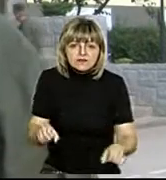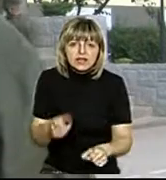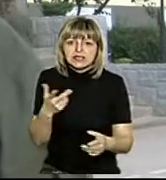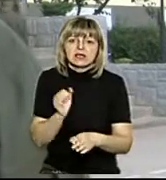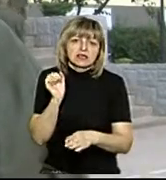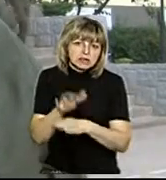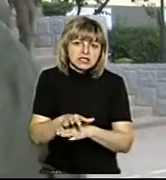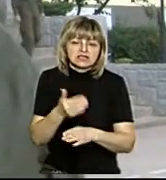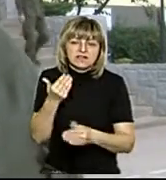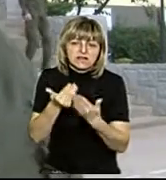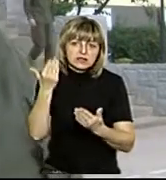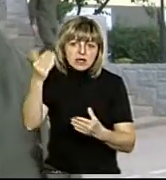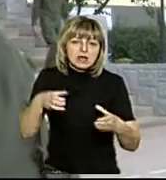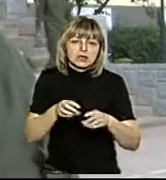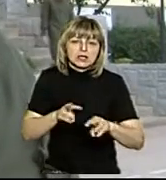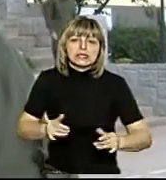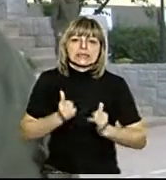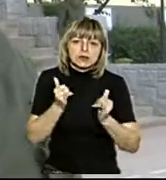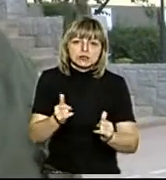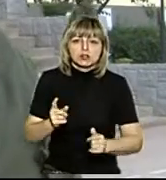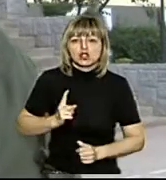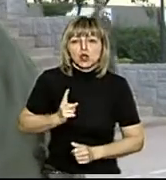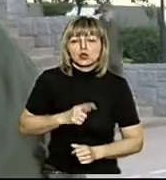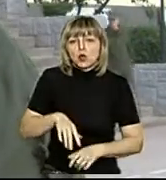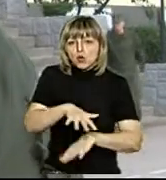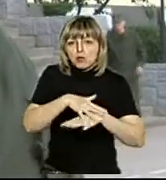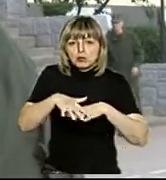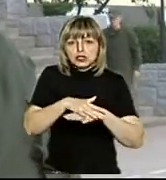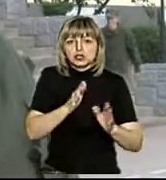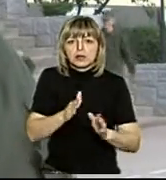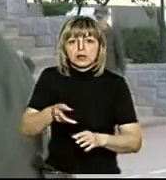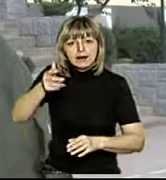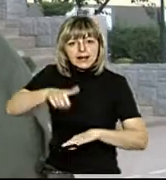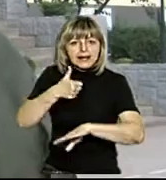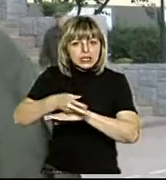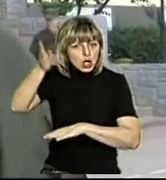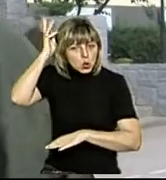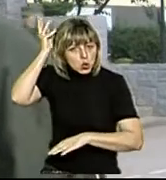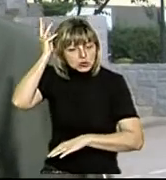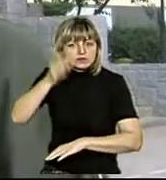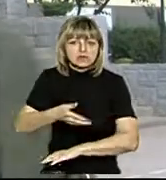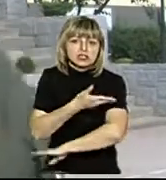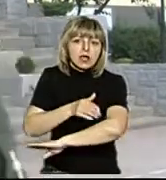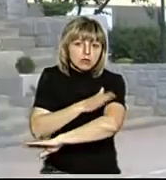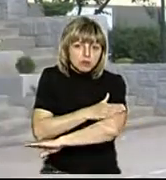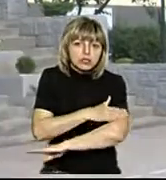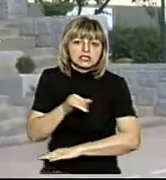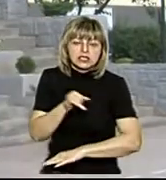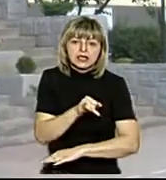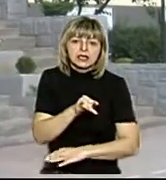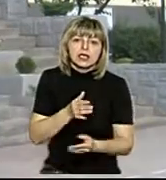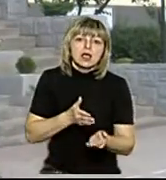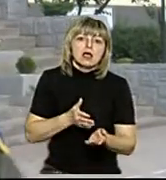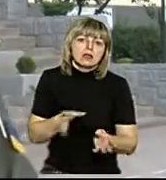Кабінетом міністрів України, забезпечення охорони публічного порядку на Генерального консульства Республіки Польща і участь у несенні